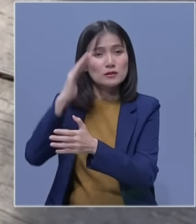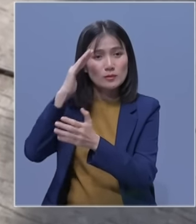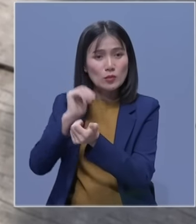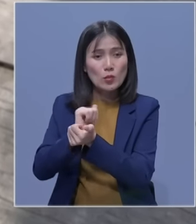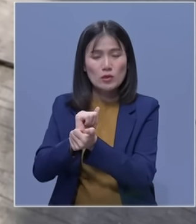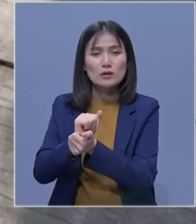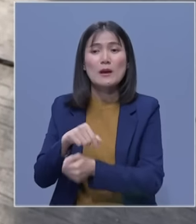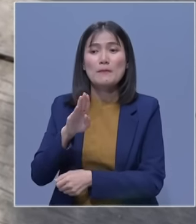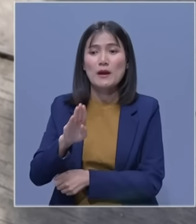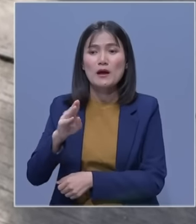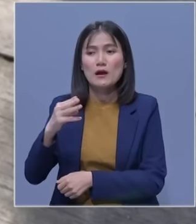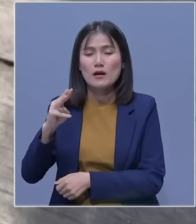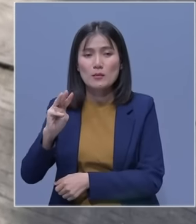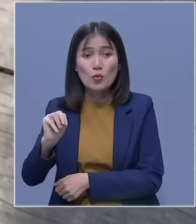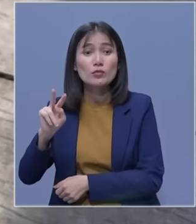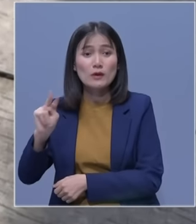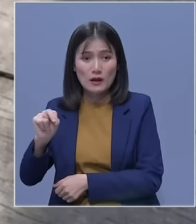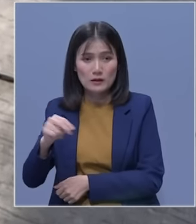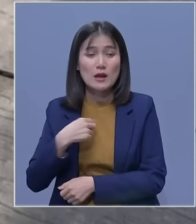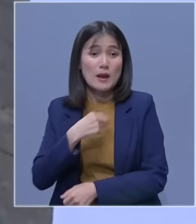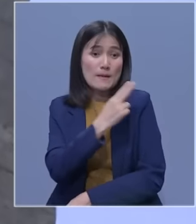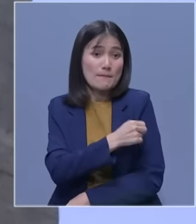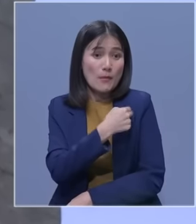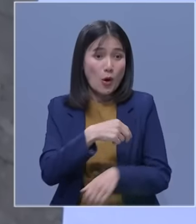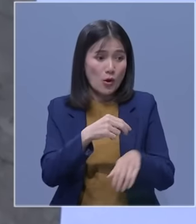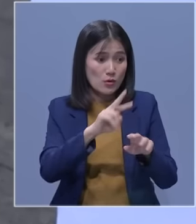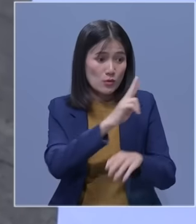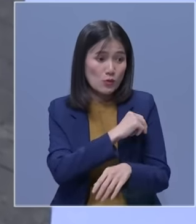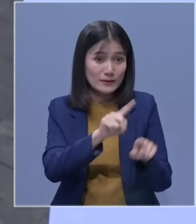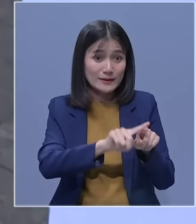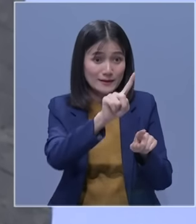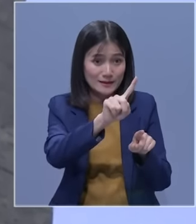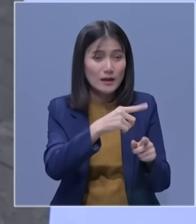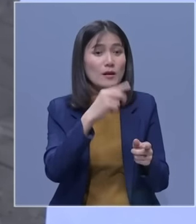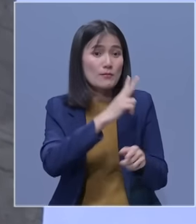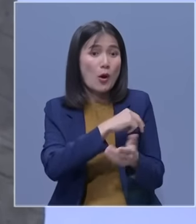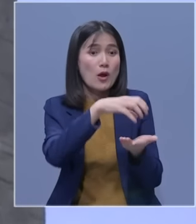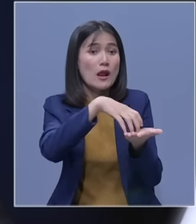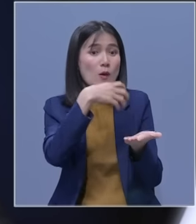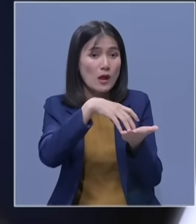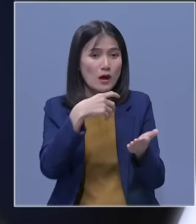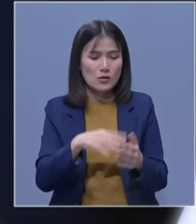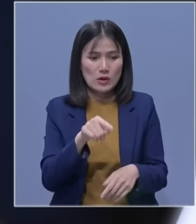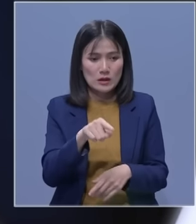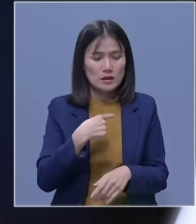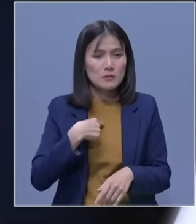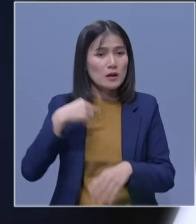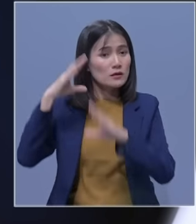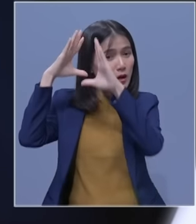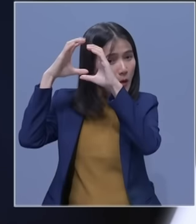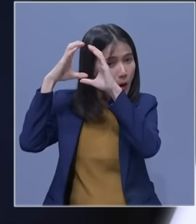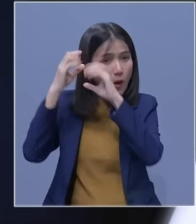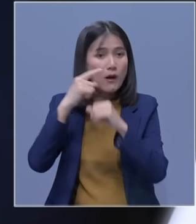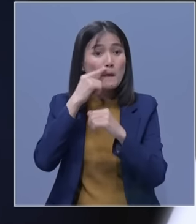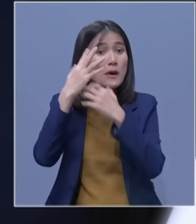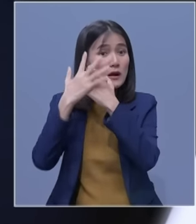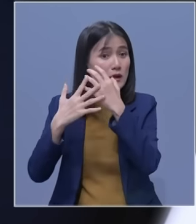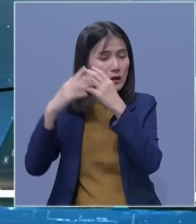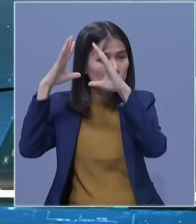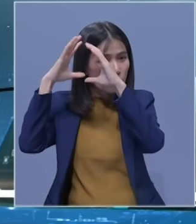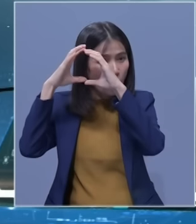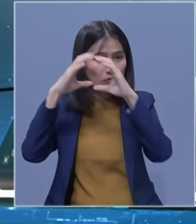เบื้องต้นนะคะคุณหมอที่โรงพยาบาลแรกเนี่ยบอกว่าน้องมีอาการเลือดข้างในสมองสมองข้างซ้าย